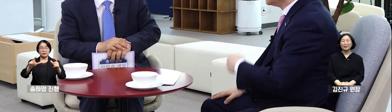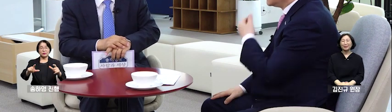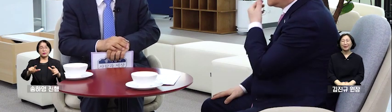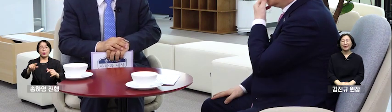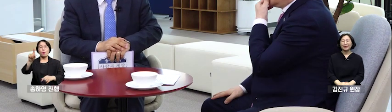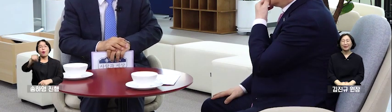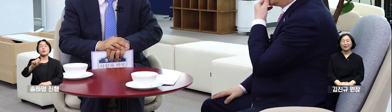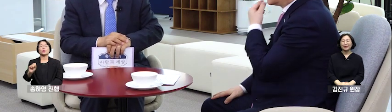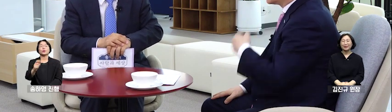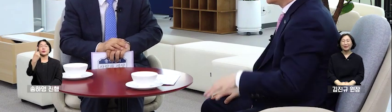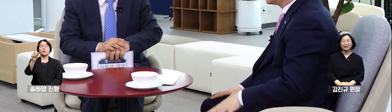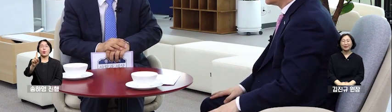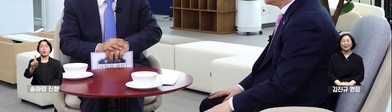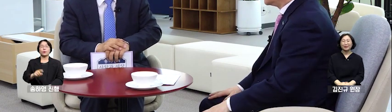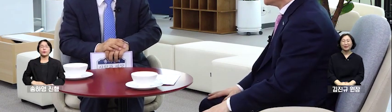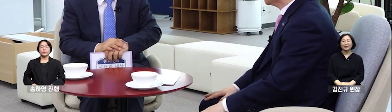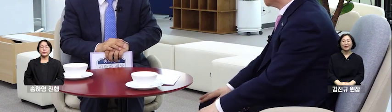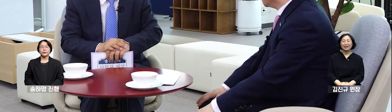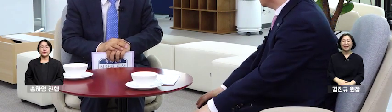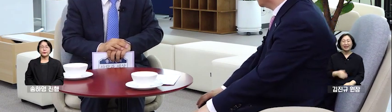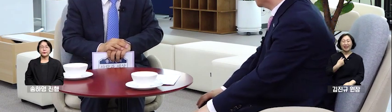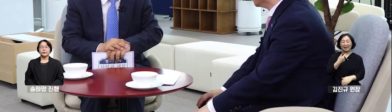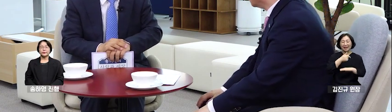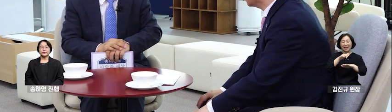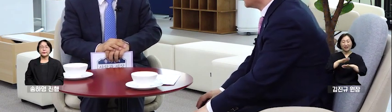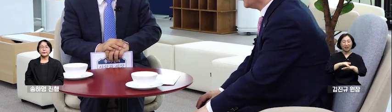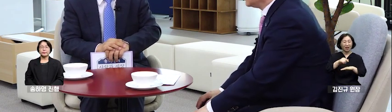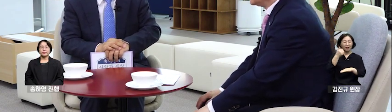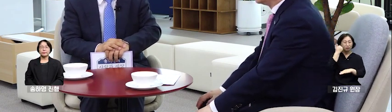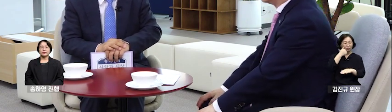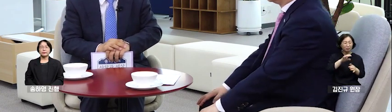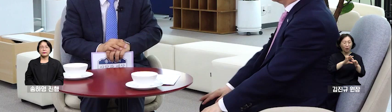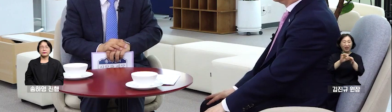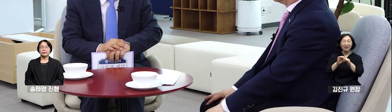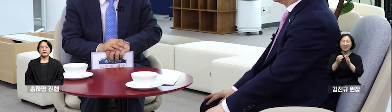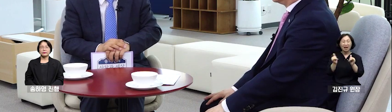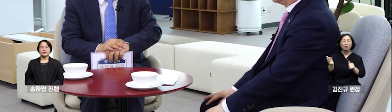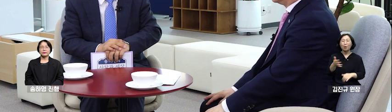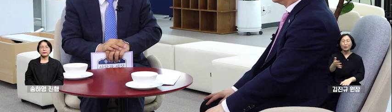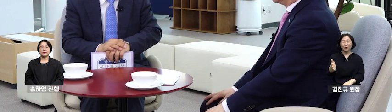되셨어요 사실 대전의 제가 뭐 연무 오는 없는데